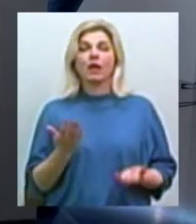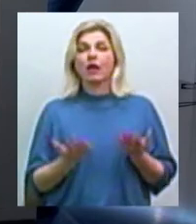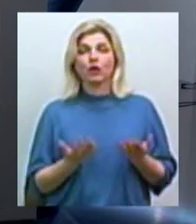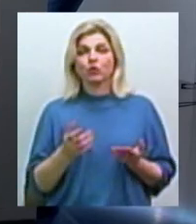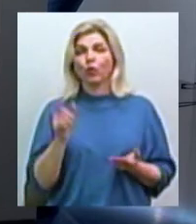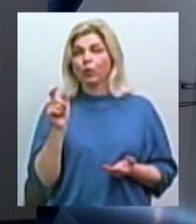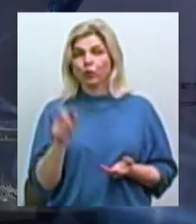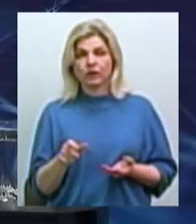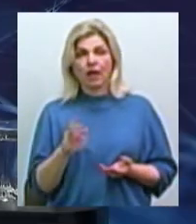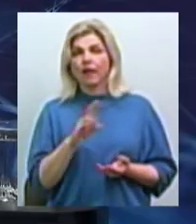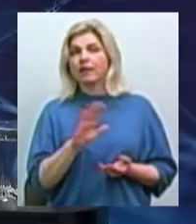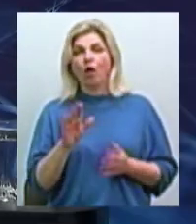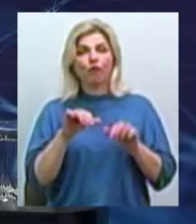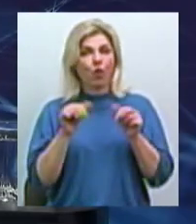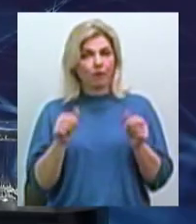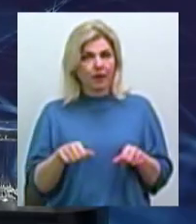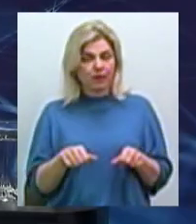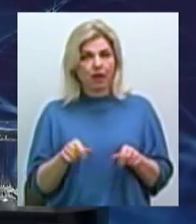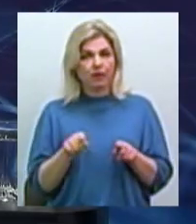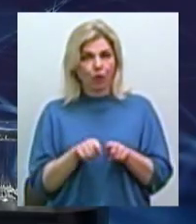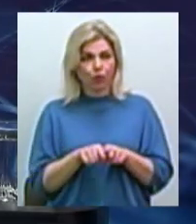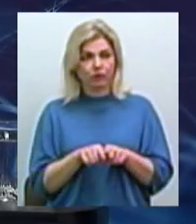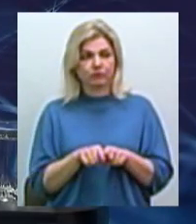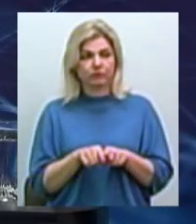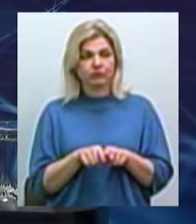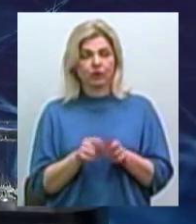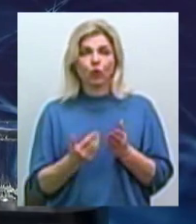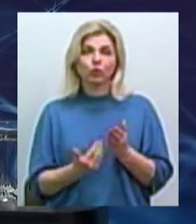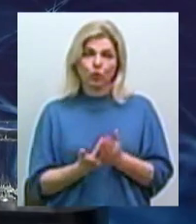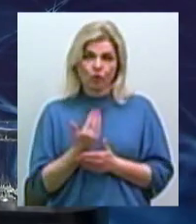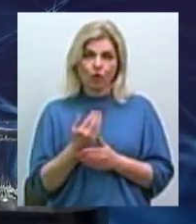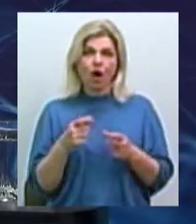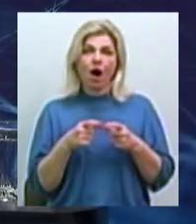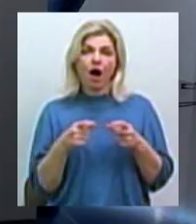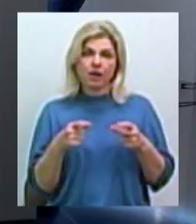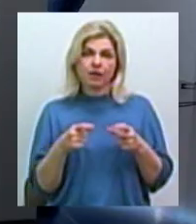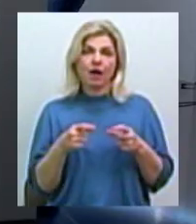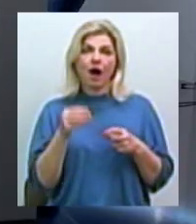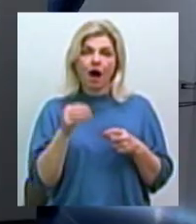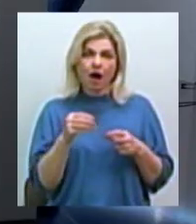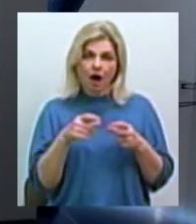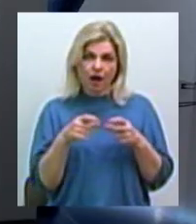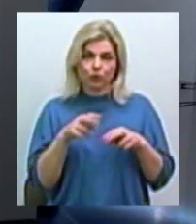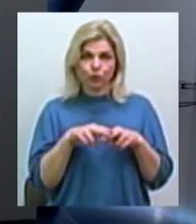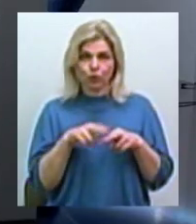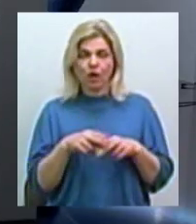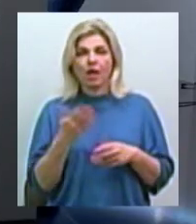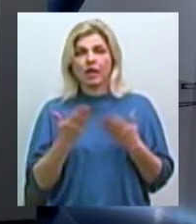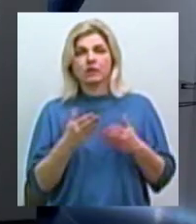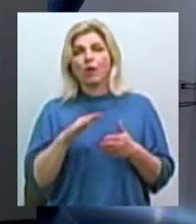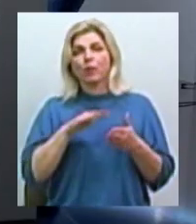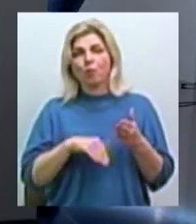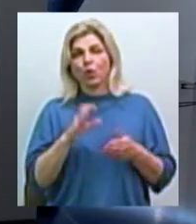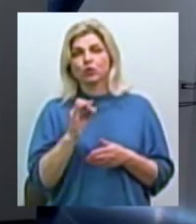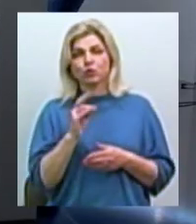не оформила таку нову ID-картку, якщо в неї просрочена